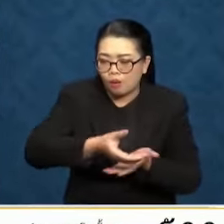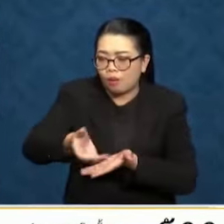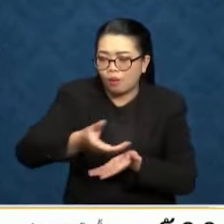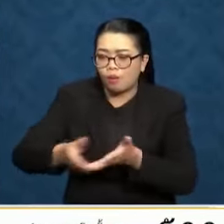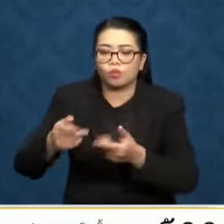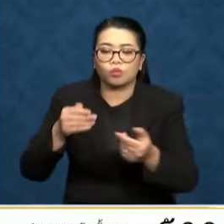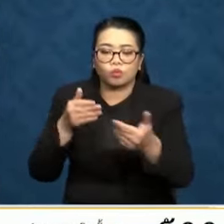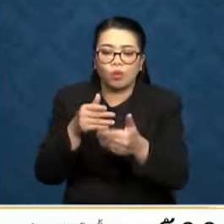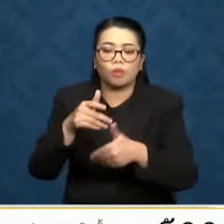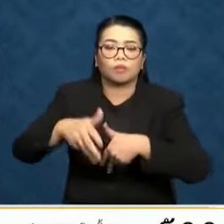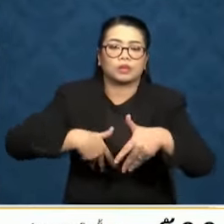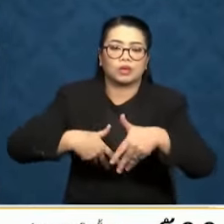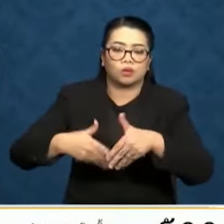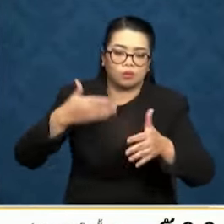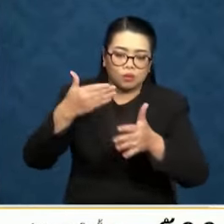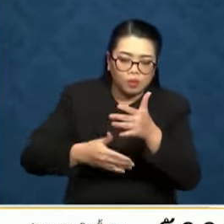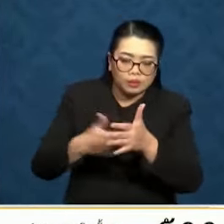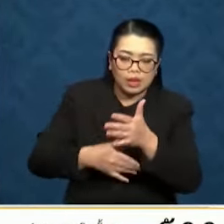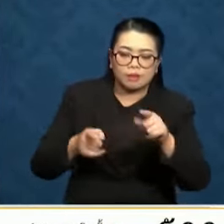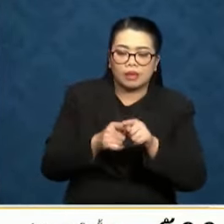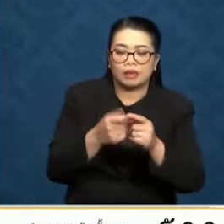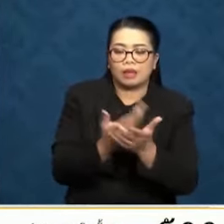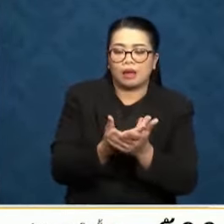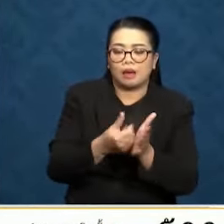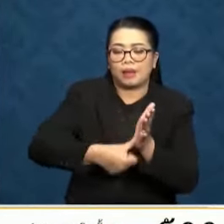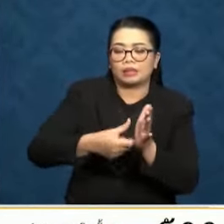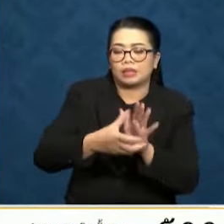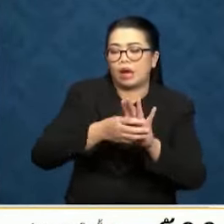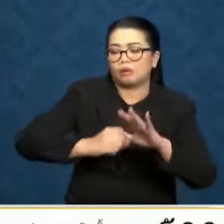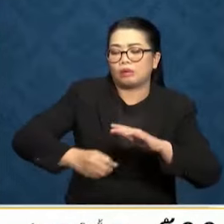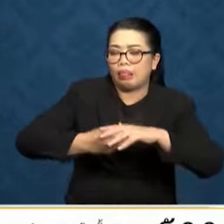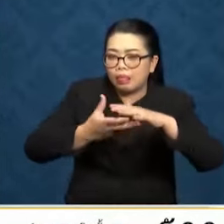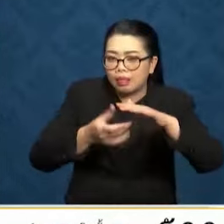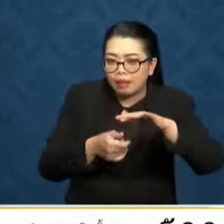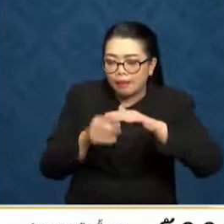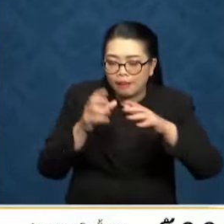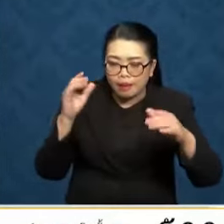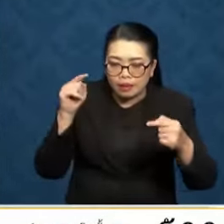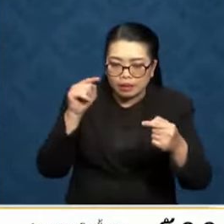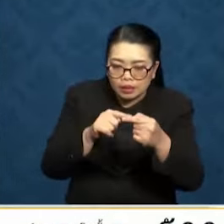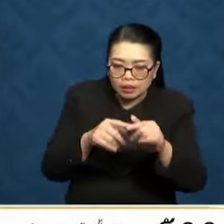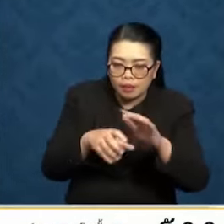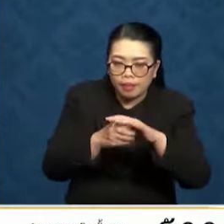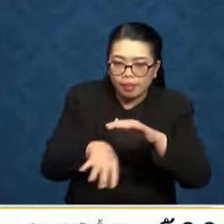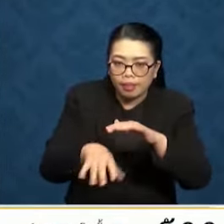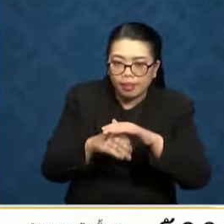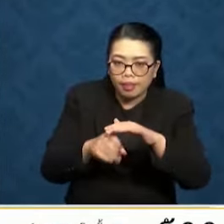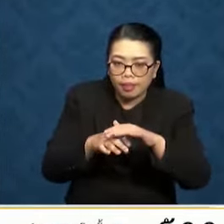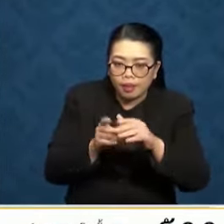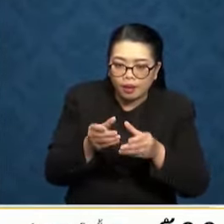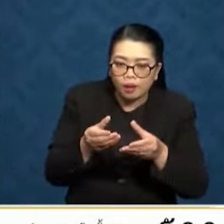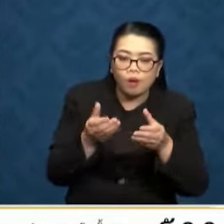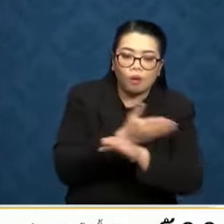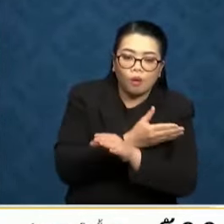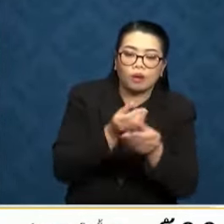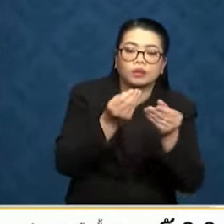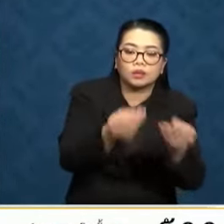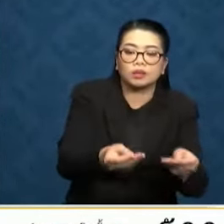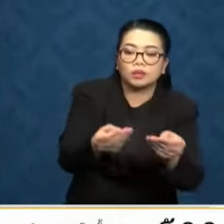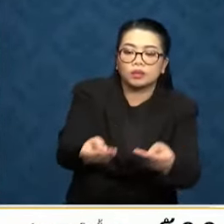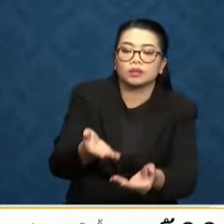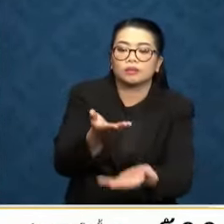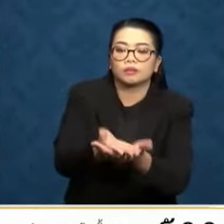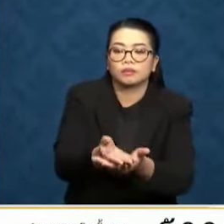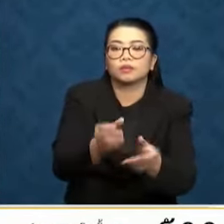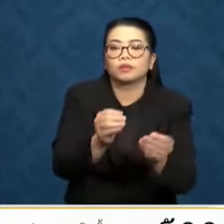น้องประชาชนเป็นอุปสรรคในการใช้ภาษีทุกบาททุกสตางค์ให้คุ้มค่ามันมีอยู่หลายจุดค่ะใน